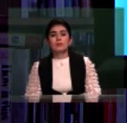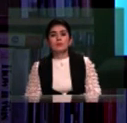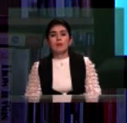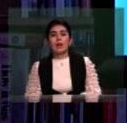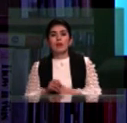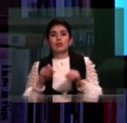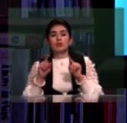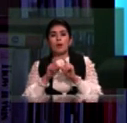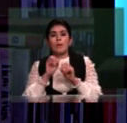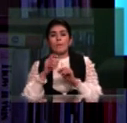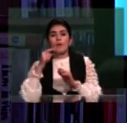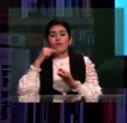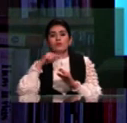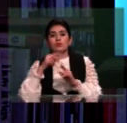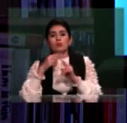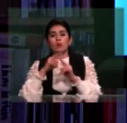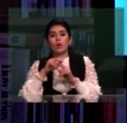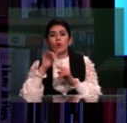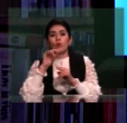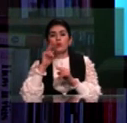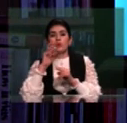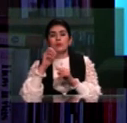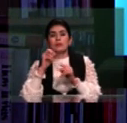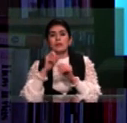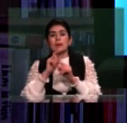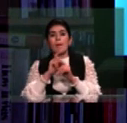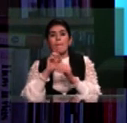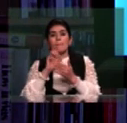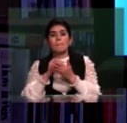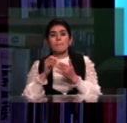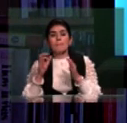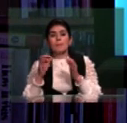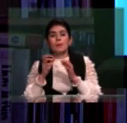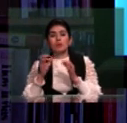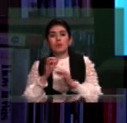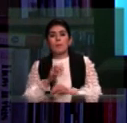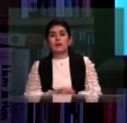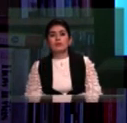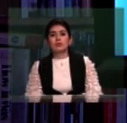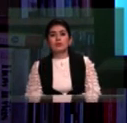Также можно рассмотреть внутренние и внешние угрозы информационной безопасности.